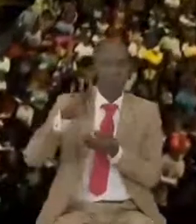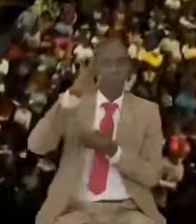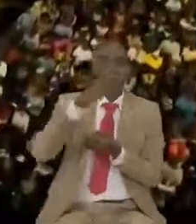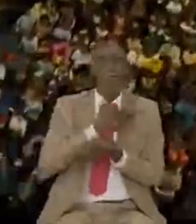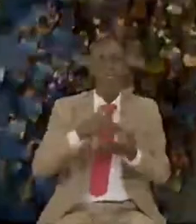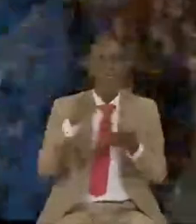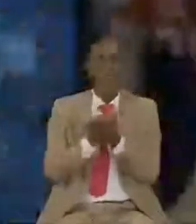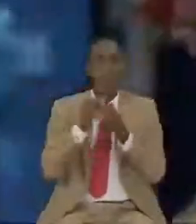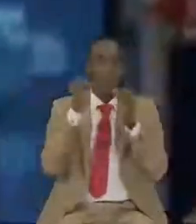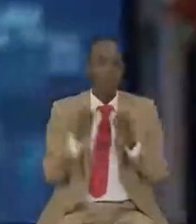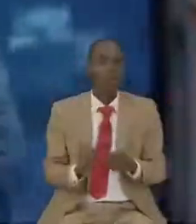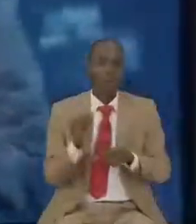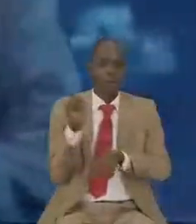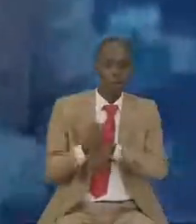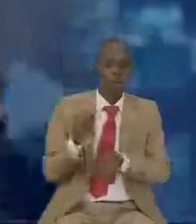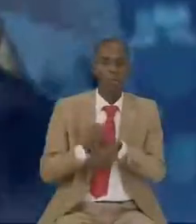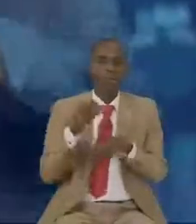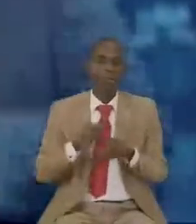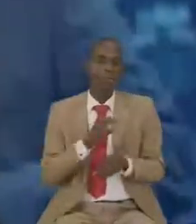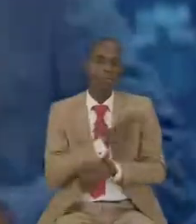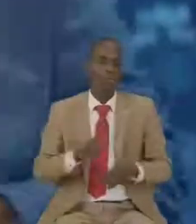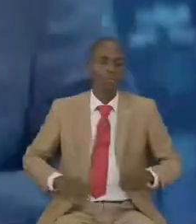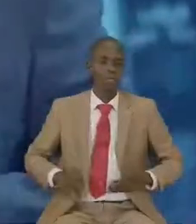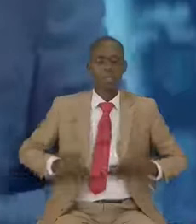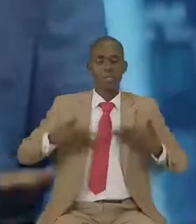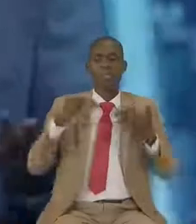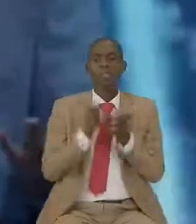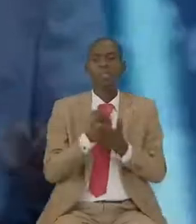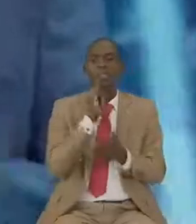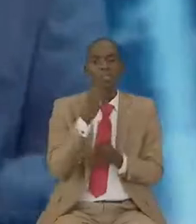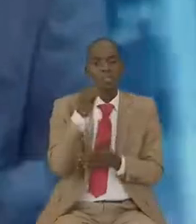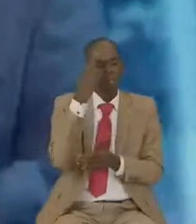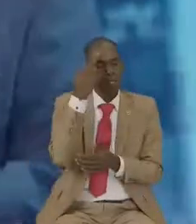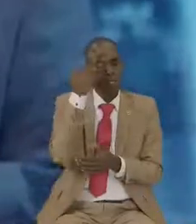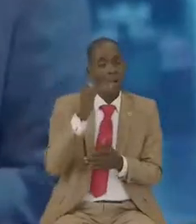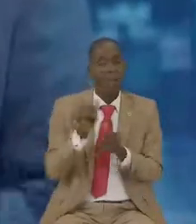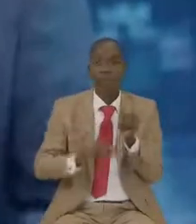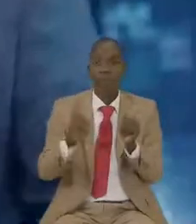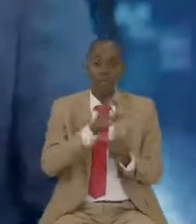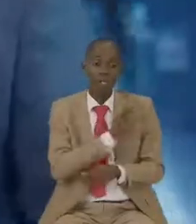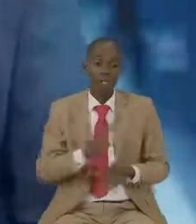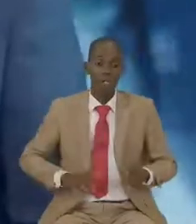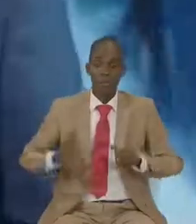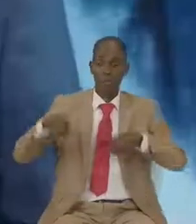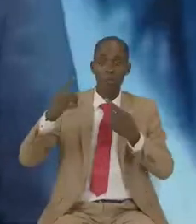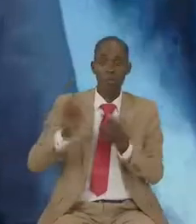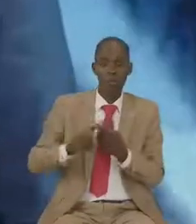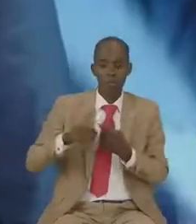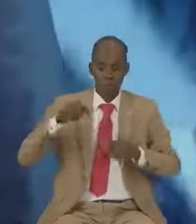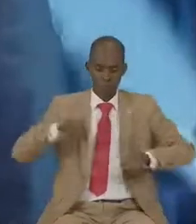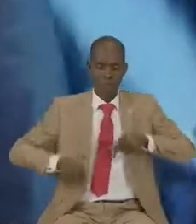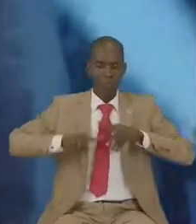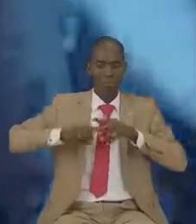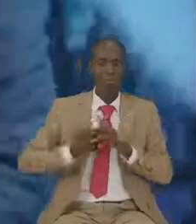cette puissance agit dans sa vie. C'est pourquoi partout où il allait, les paralytiques